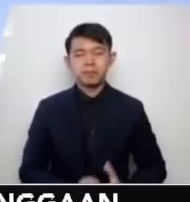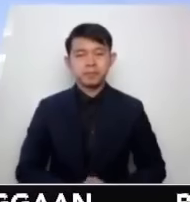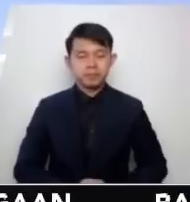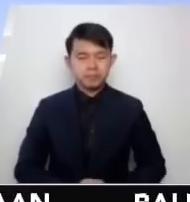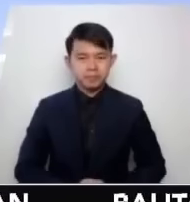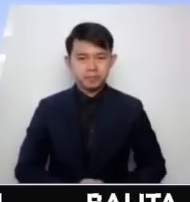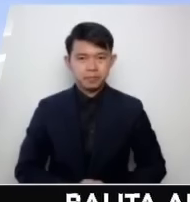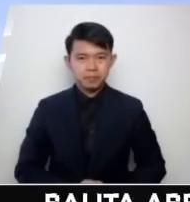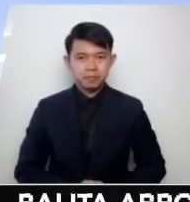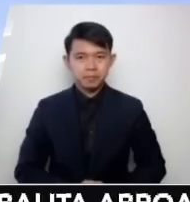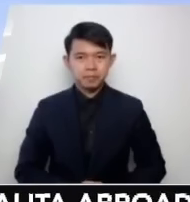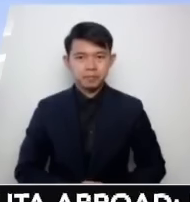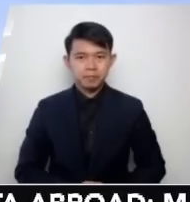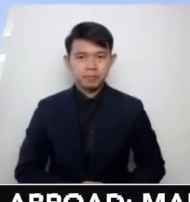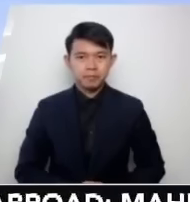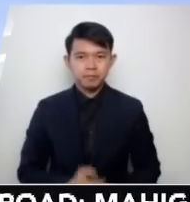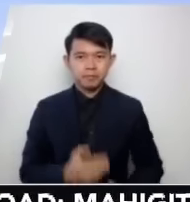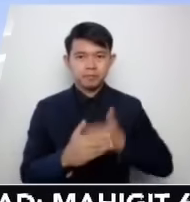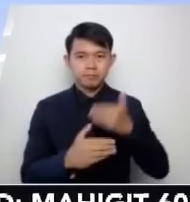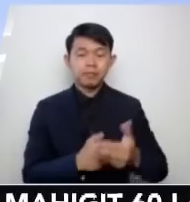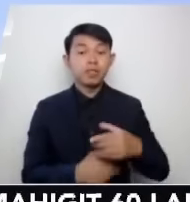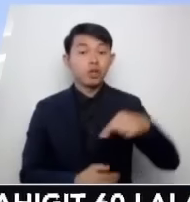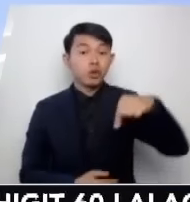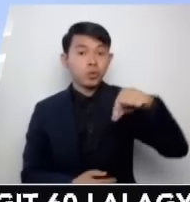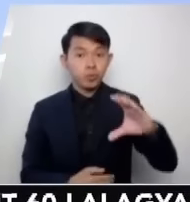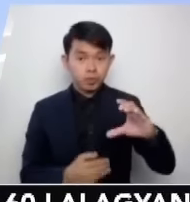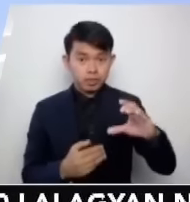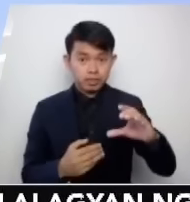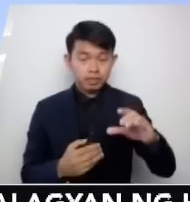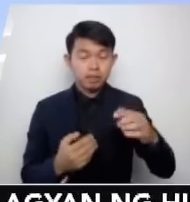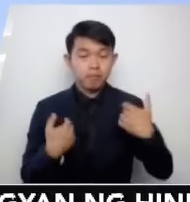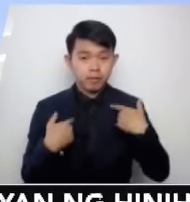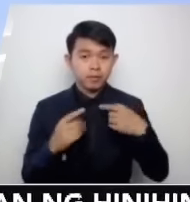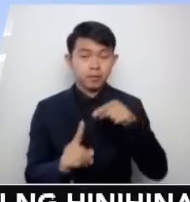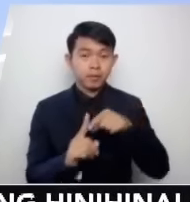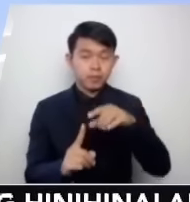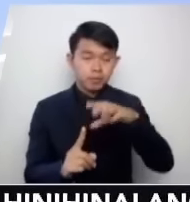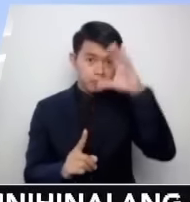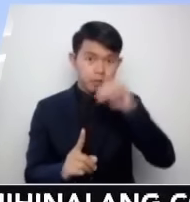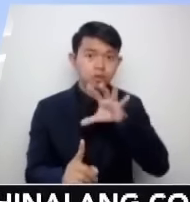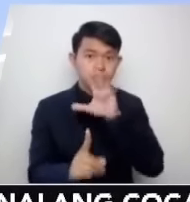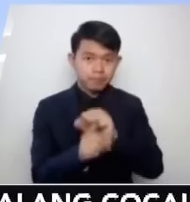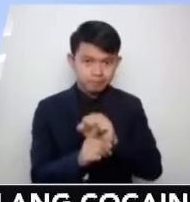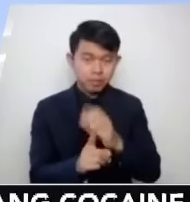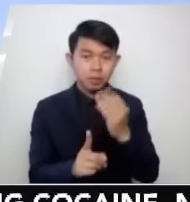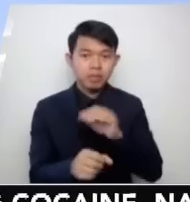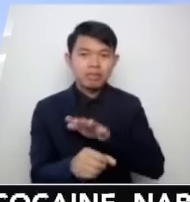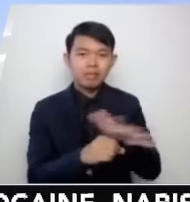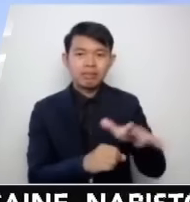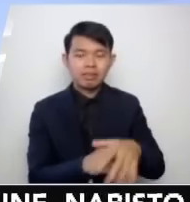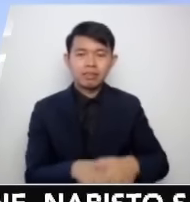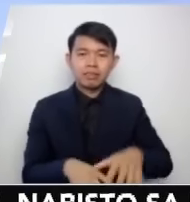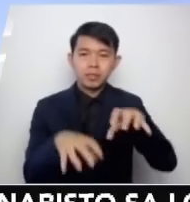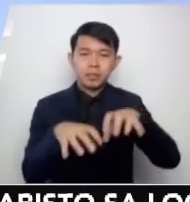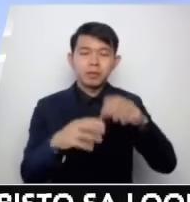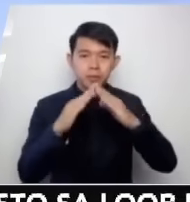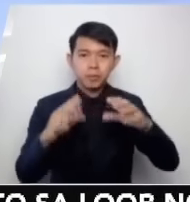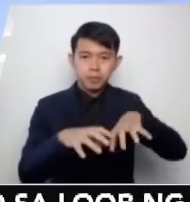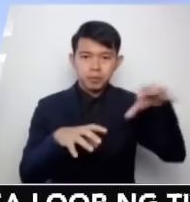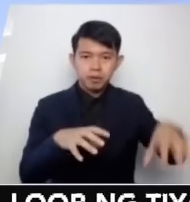Huli sa Quezon City ang isang lalaking ilang beses umanong ginahasa ang kanyang kapitbahay na menor de edad. Balitang atin ni